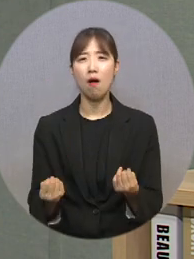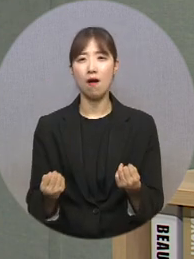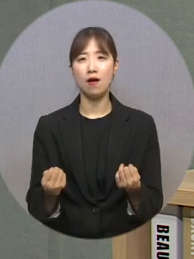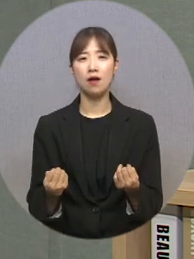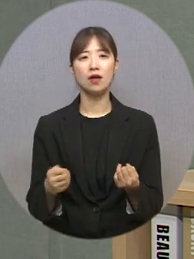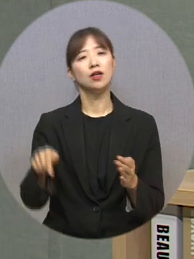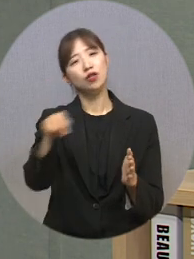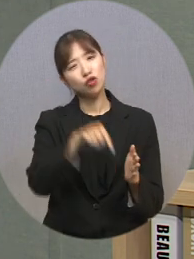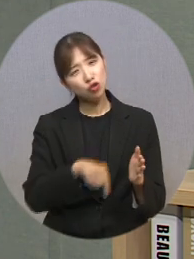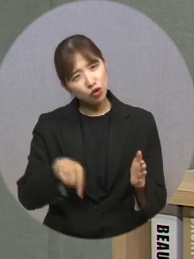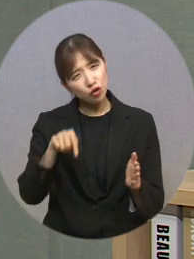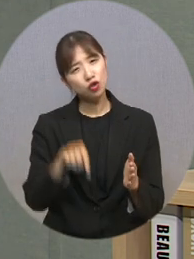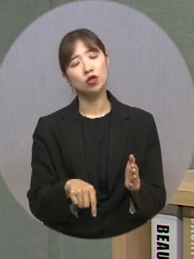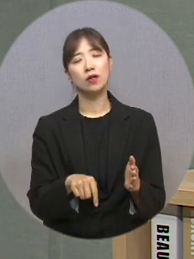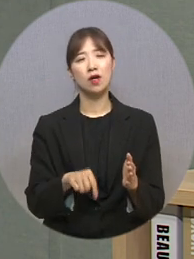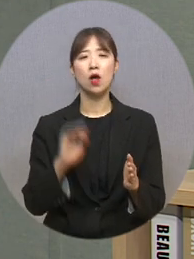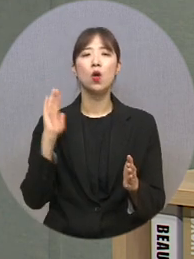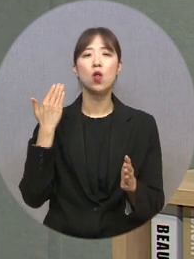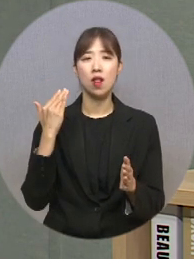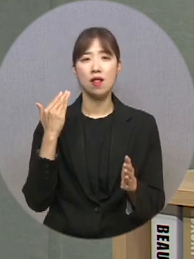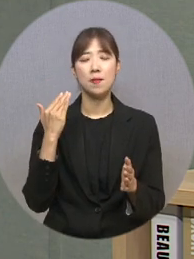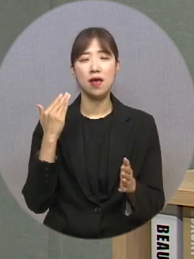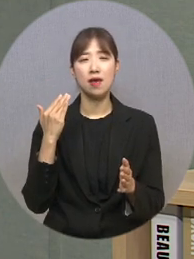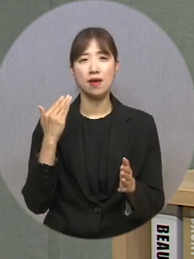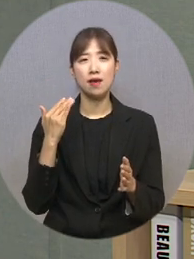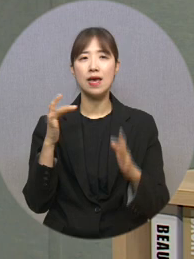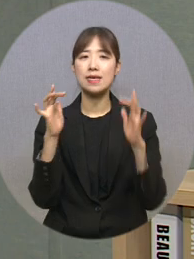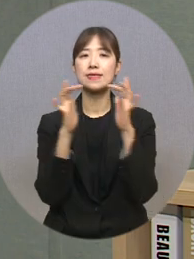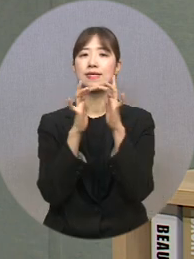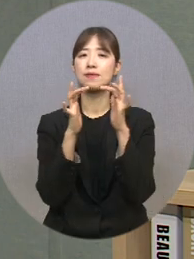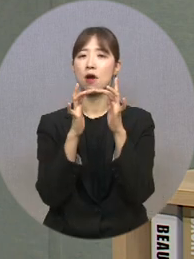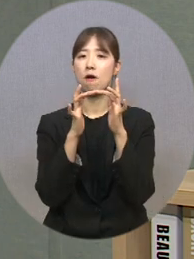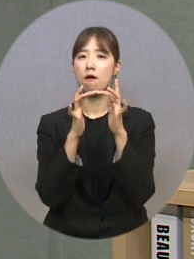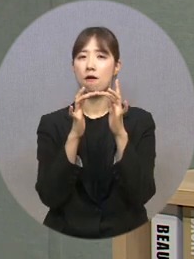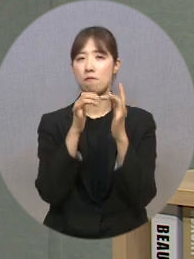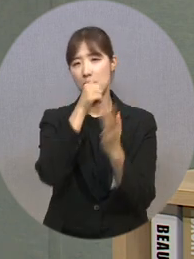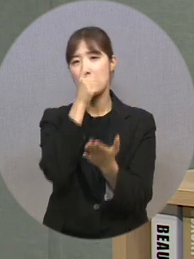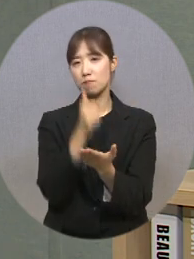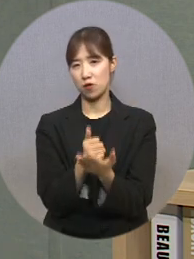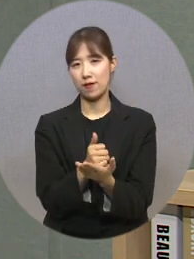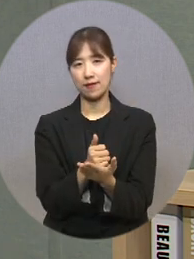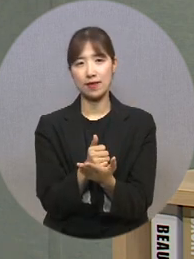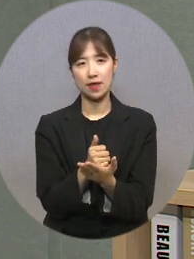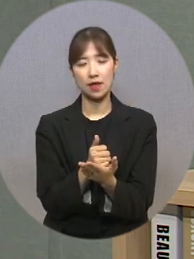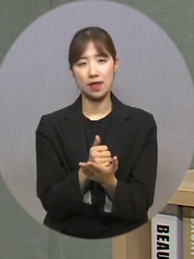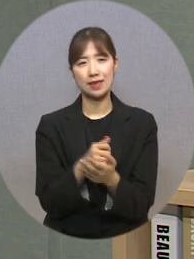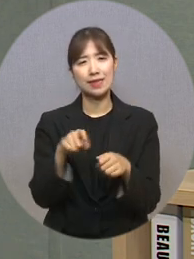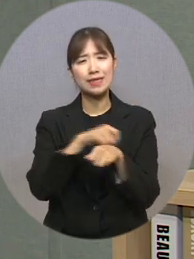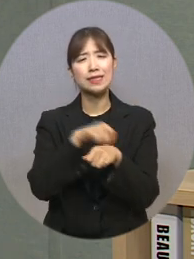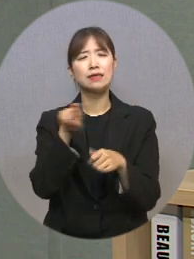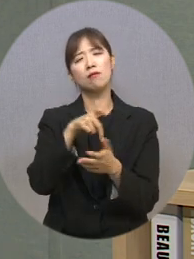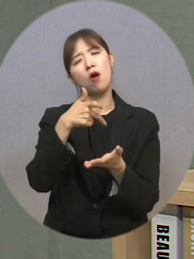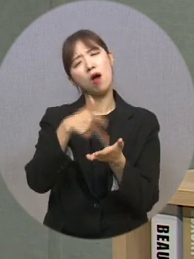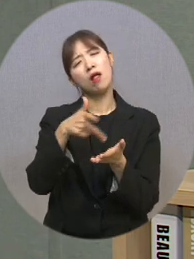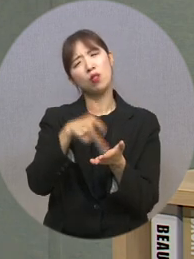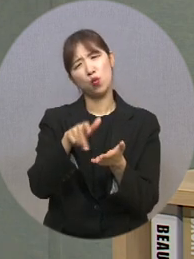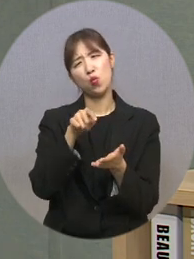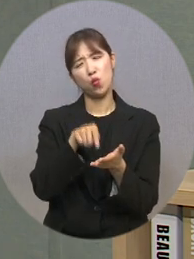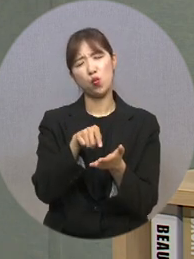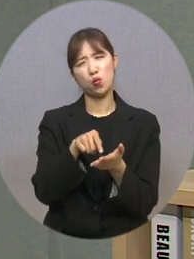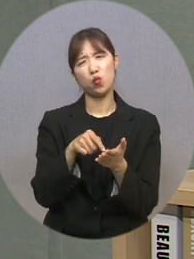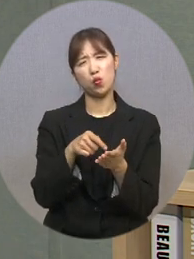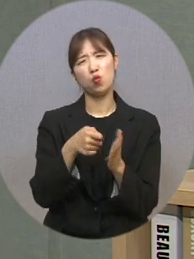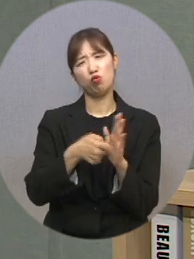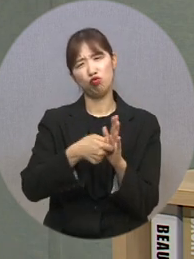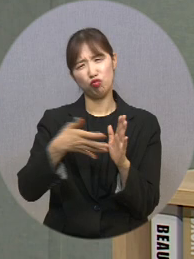그 가운데서도 요새 그 사이버 예. 범죄라든가 특히 그 카톡이 이제